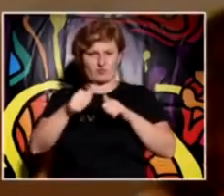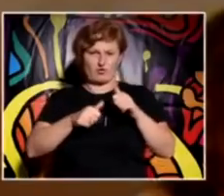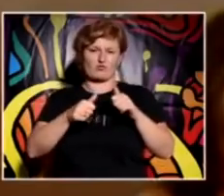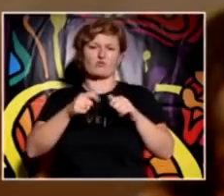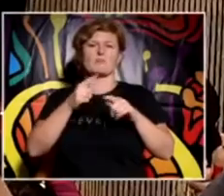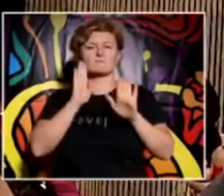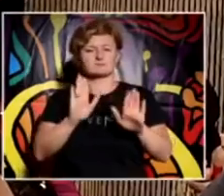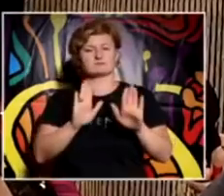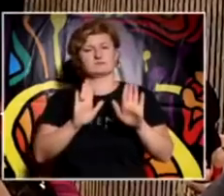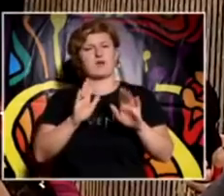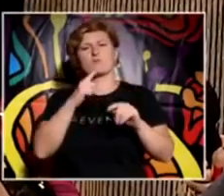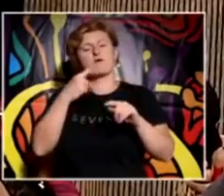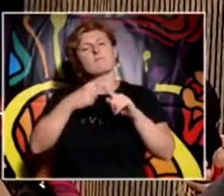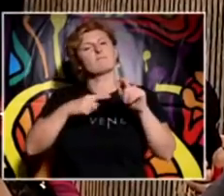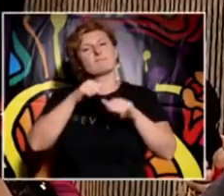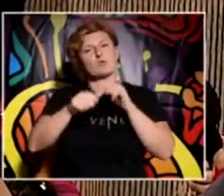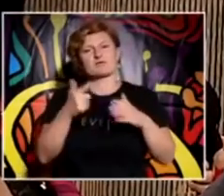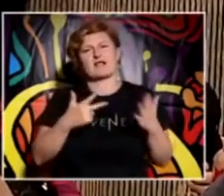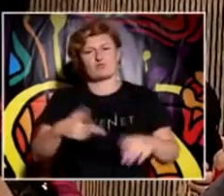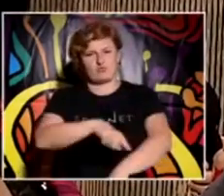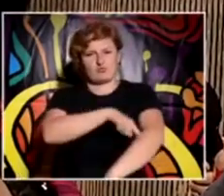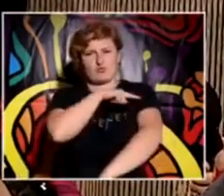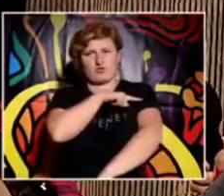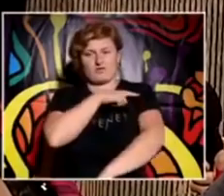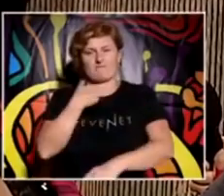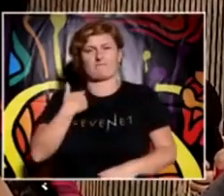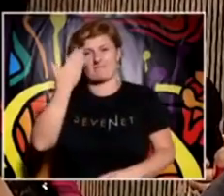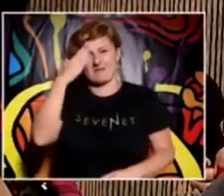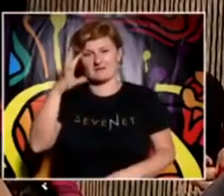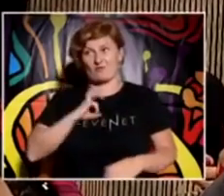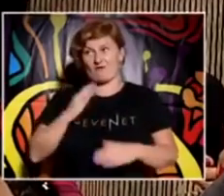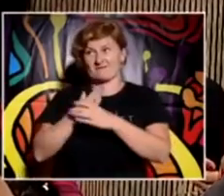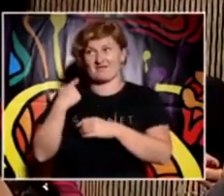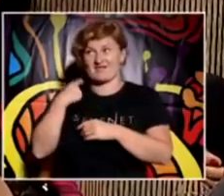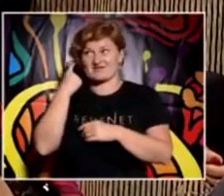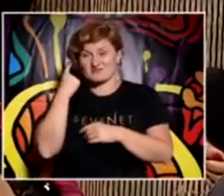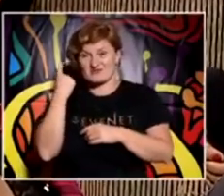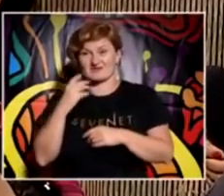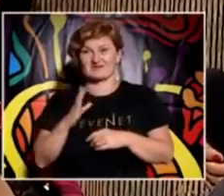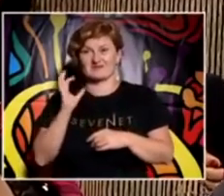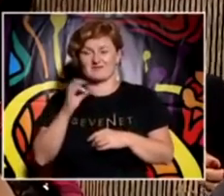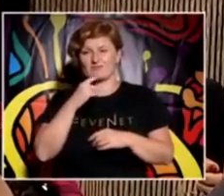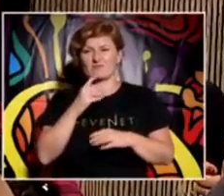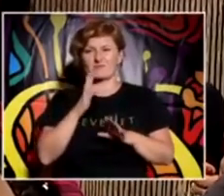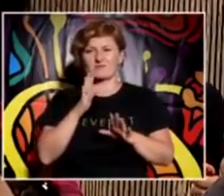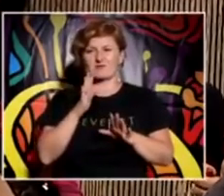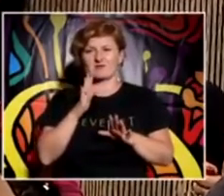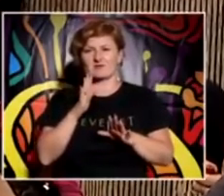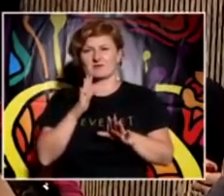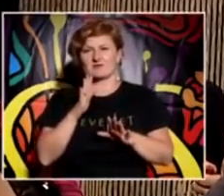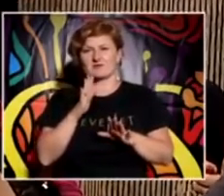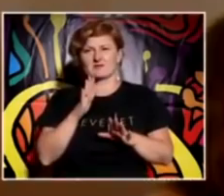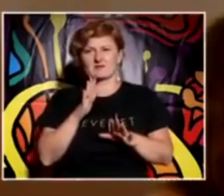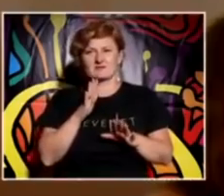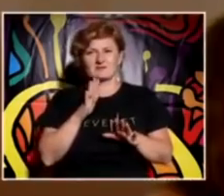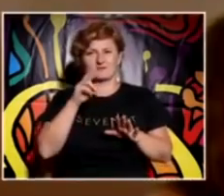pół roku było dla nas jednak za długo i mam nadzieję, że mój pracodawca mnie nie słyszy, ale dla mnie to tak 2 miesiące byłoby fajnie, bo to już tak mogę pojeździć